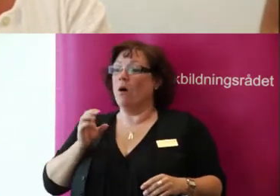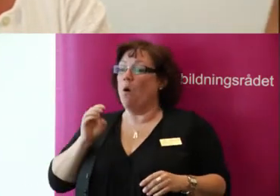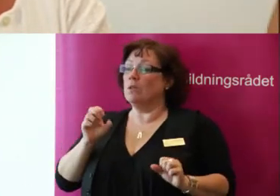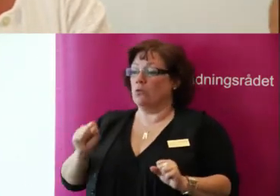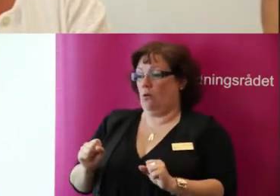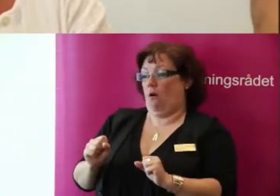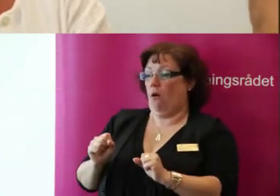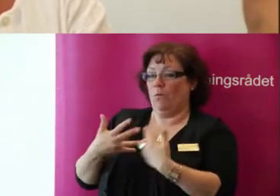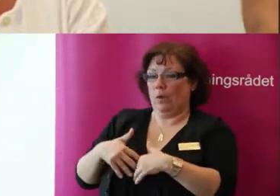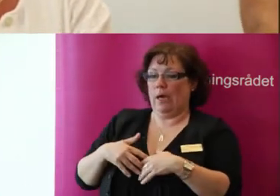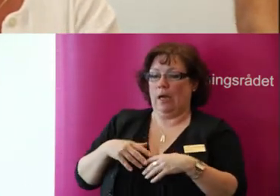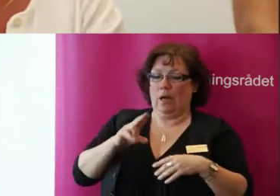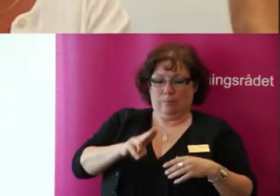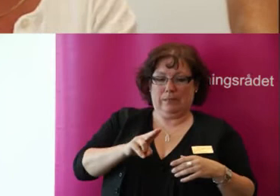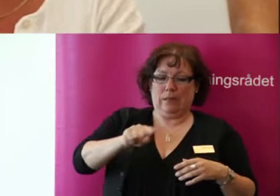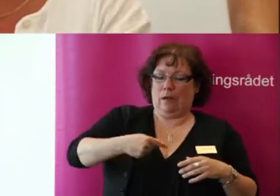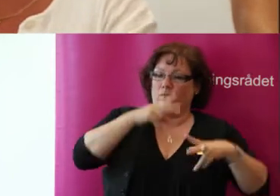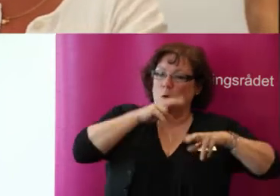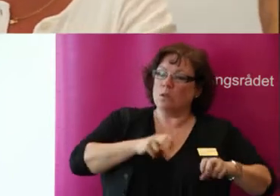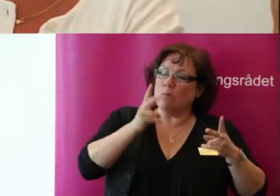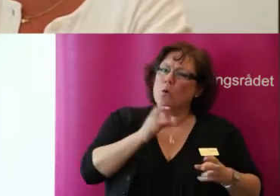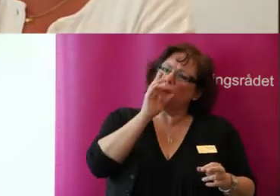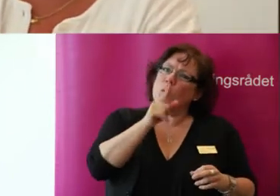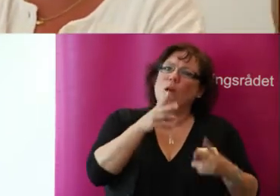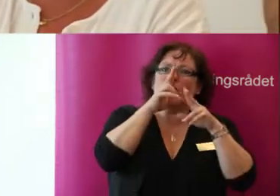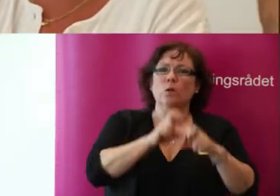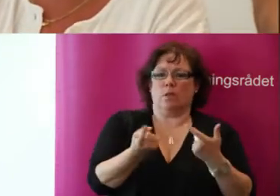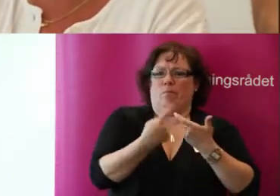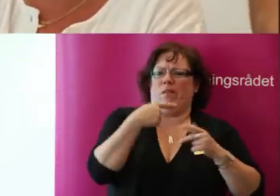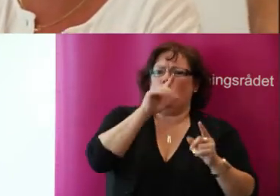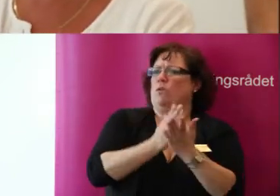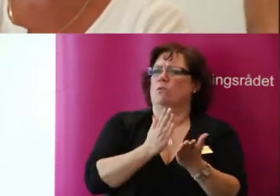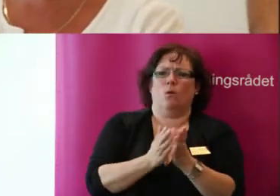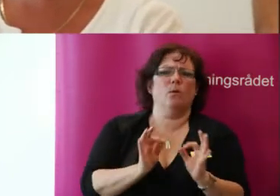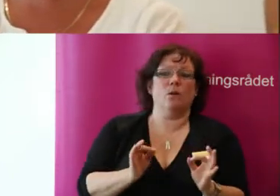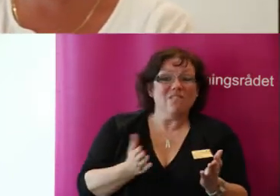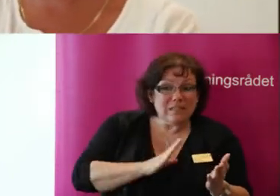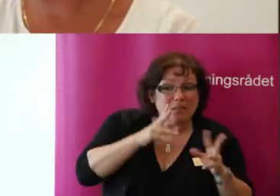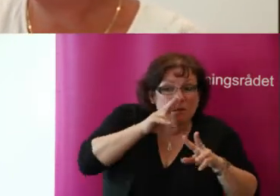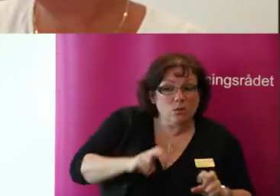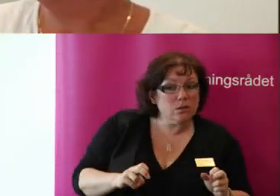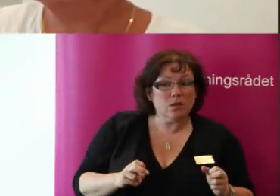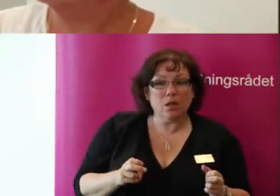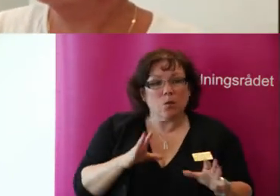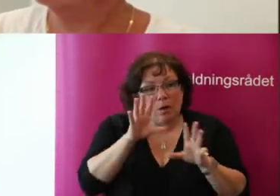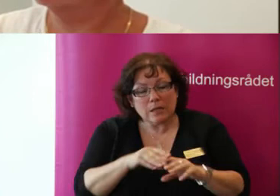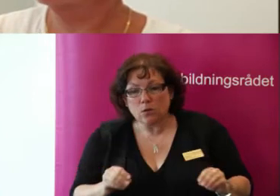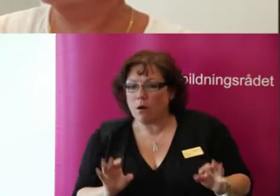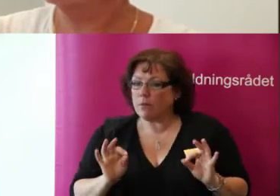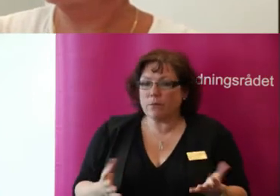med forskningen egentligen för folkhögskolorna? Eller omkring folkhögskolorna och deras resultat?